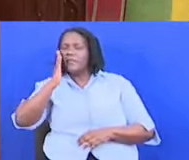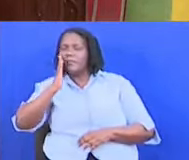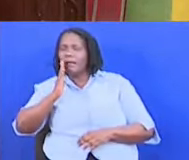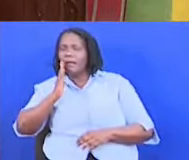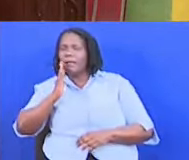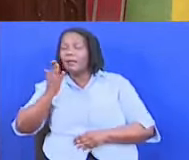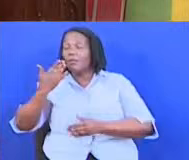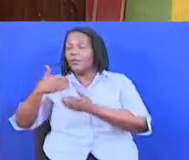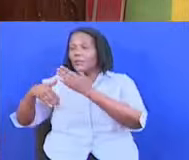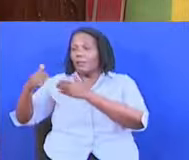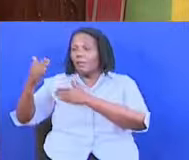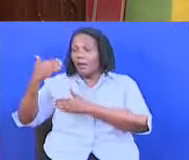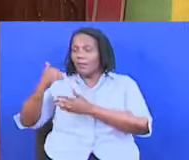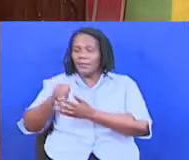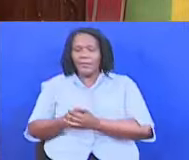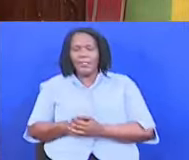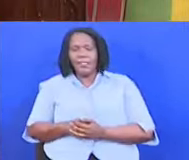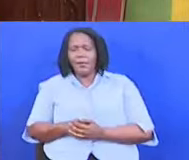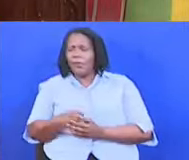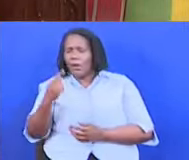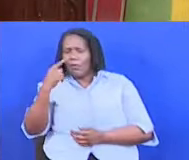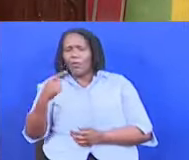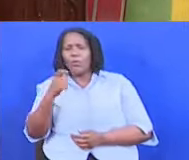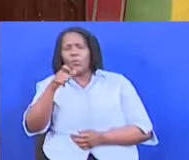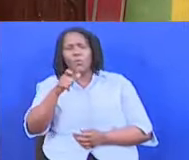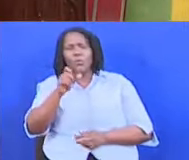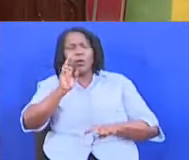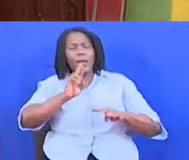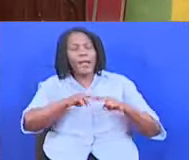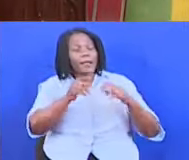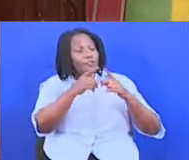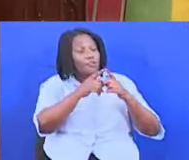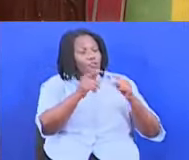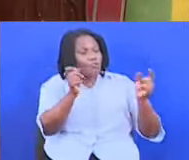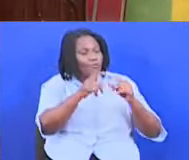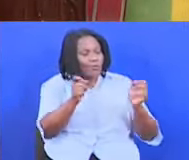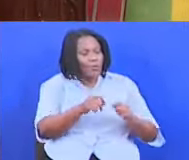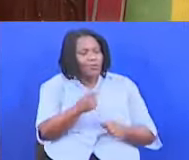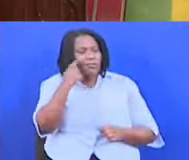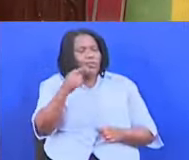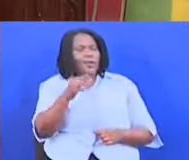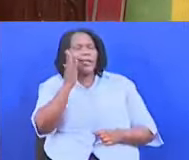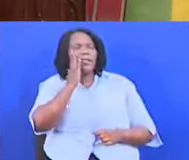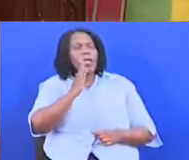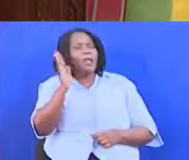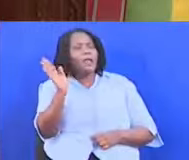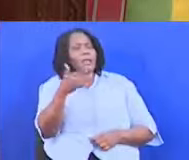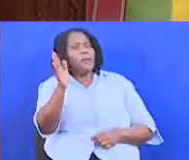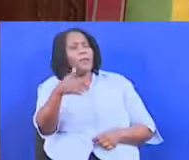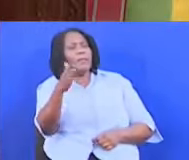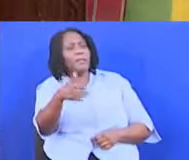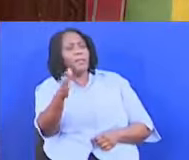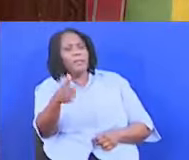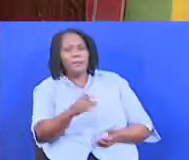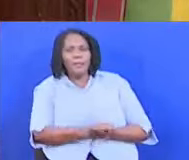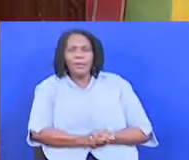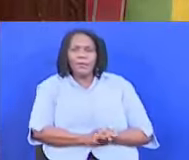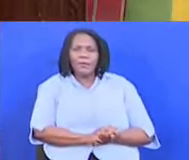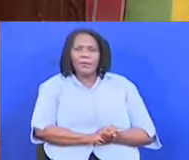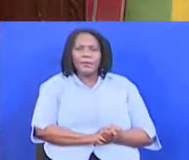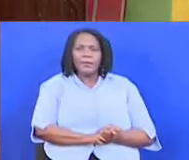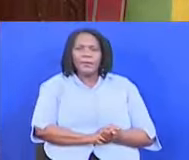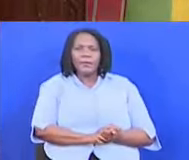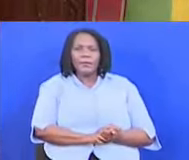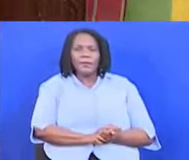zamani ya nyuma, watu walikuwa wanakaa kule Kinondoni, unamuona kijana anapiga debe Kinondo, posta kariako,